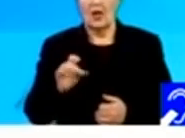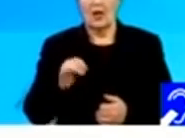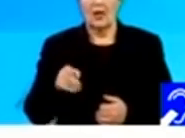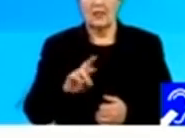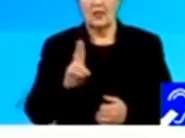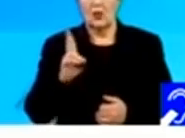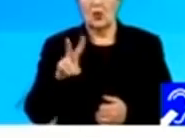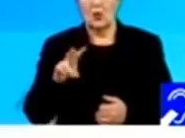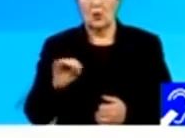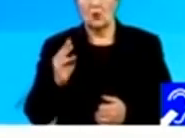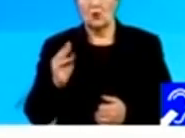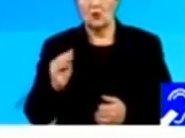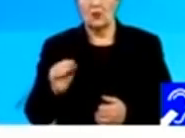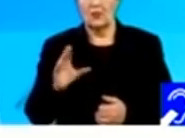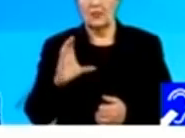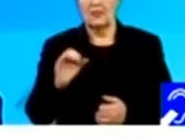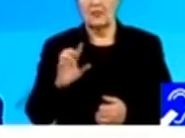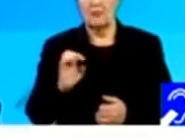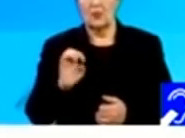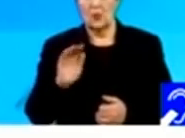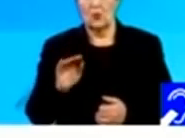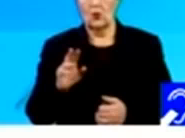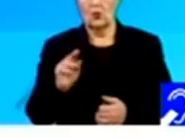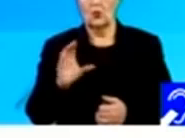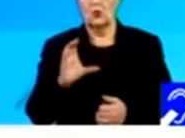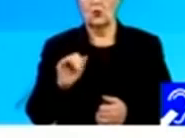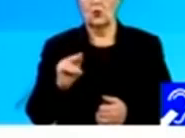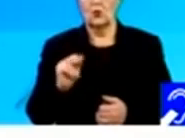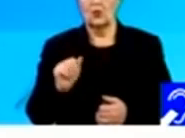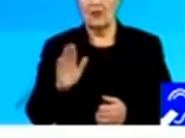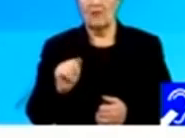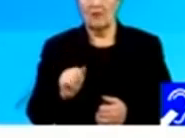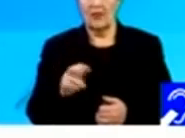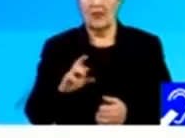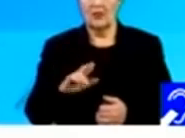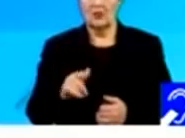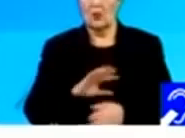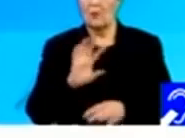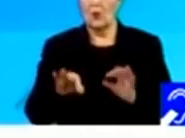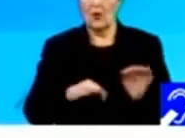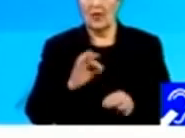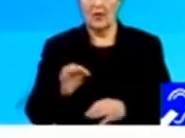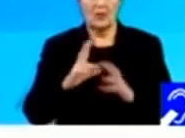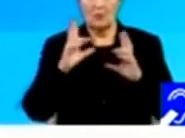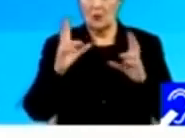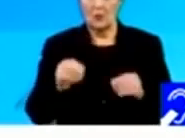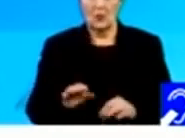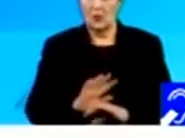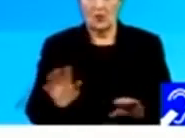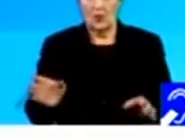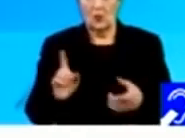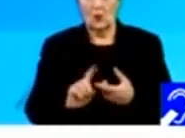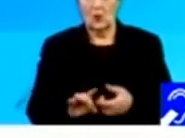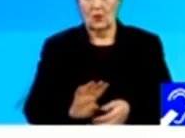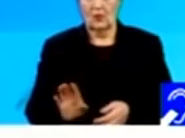Cluj, Sibiu, Suceava, Iași. Proiectul meu nu conține promisiuni, improvizații, compromisuri